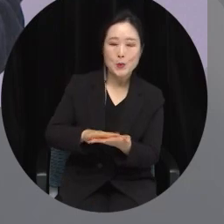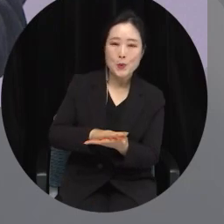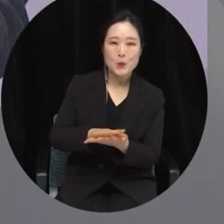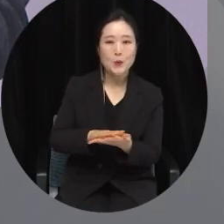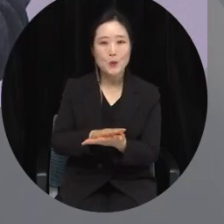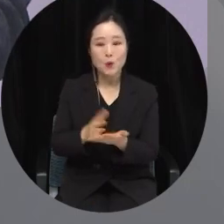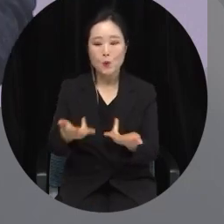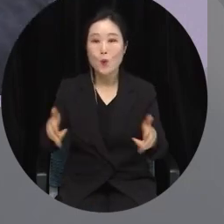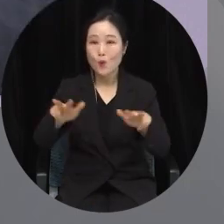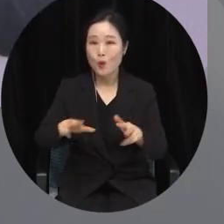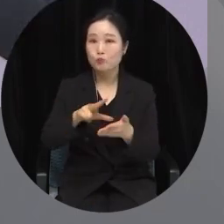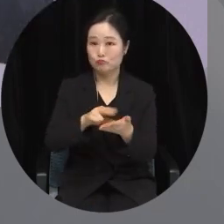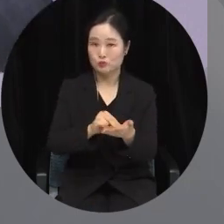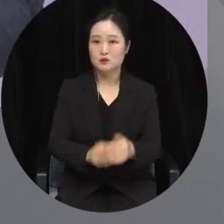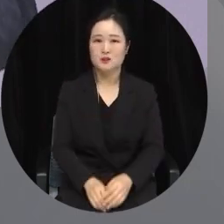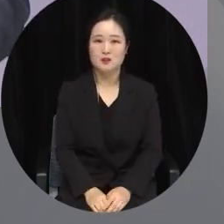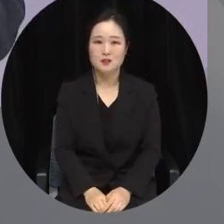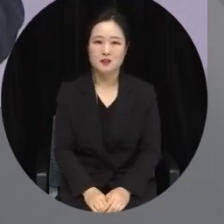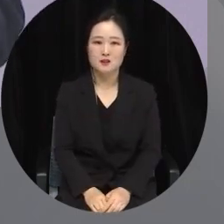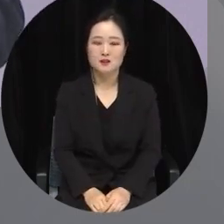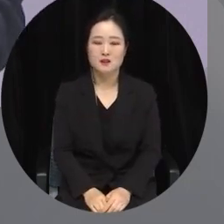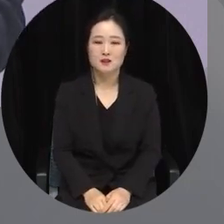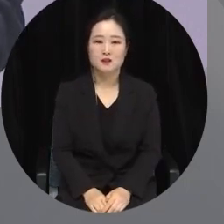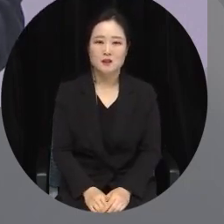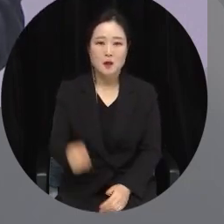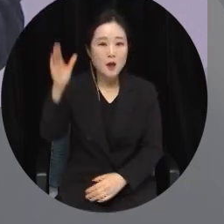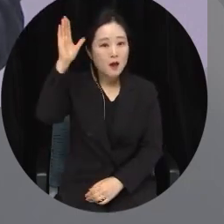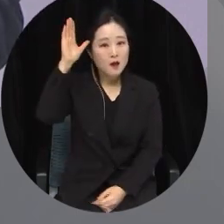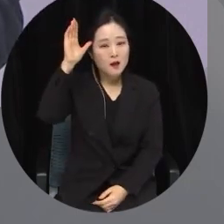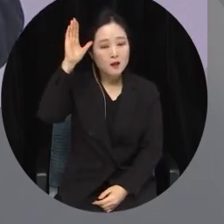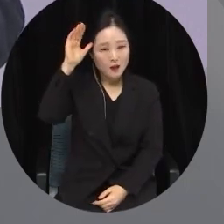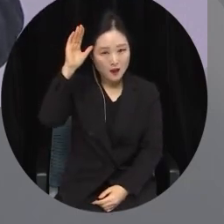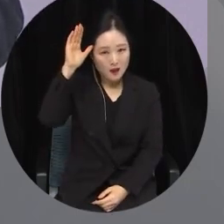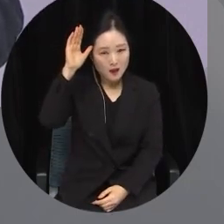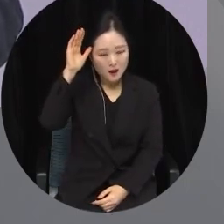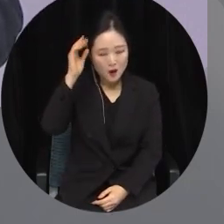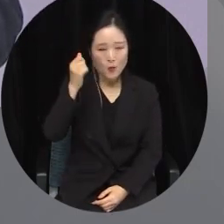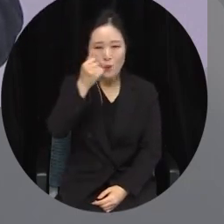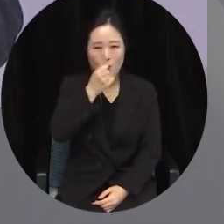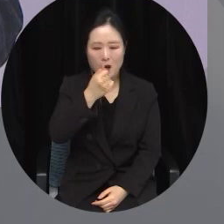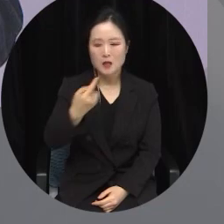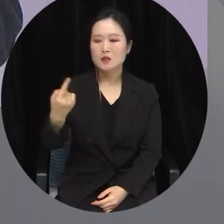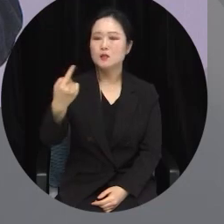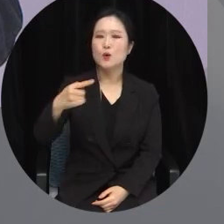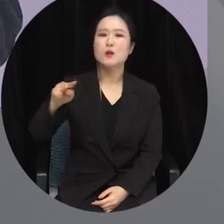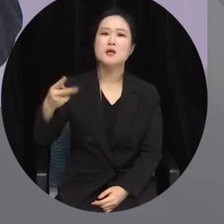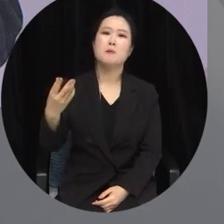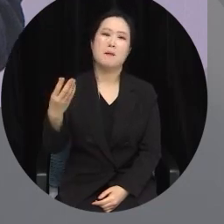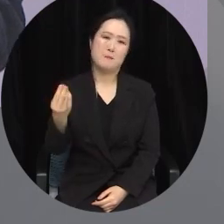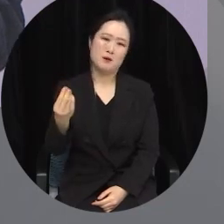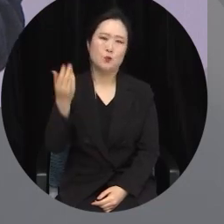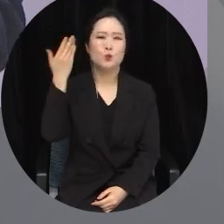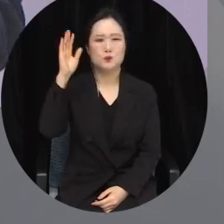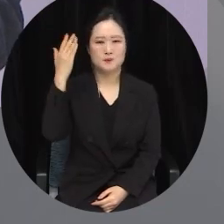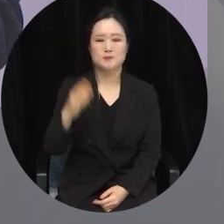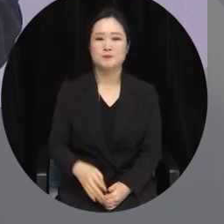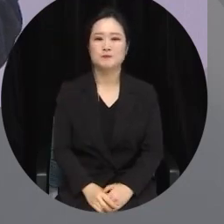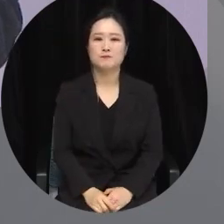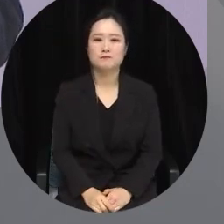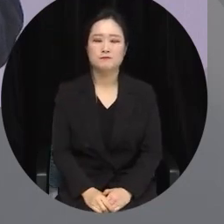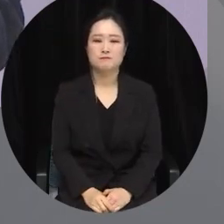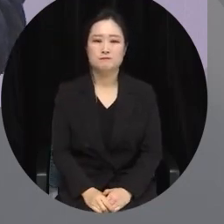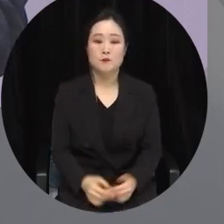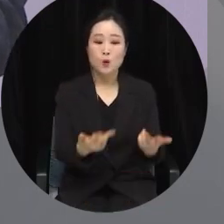넘어 1,200, 1,500만 시대로 늘어가고 있습니다. 그래서 우리 반려견 놀이터라든지 환경을 개선하는